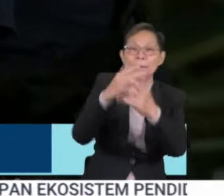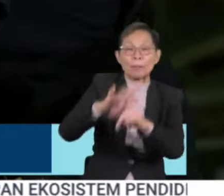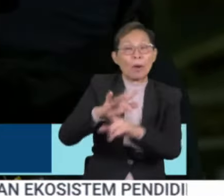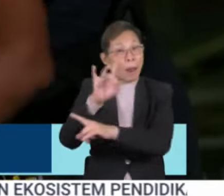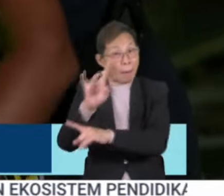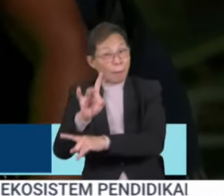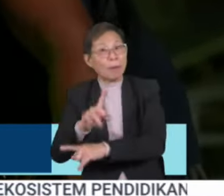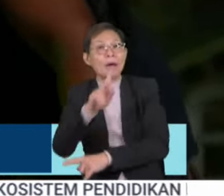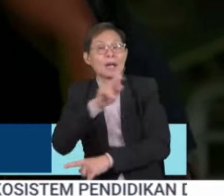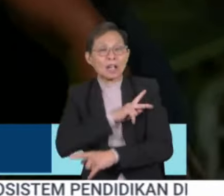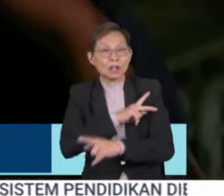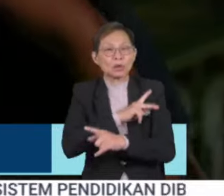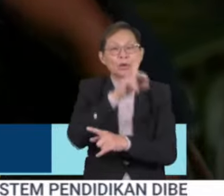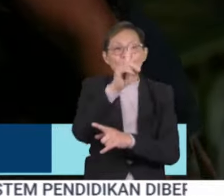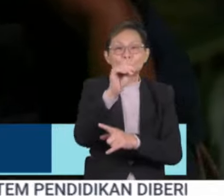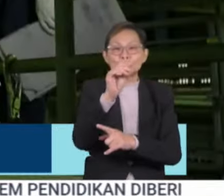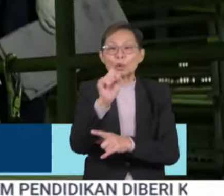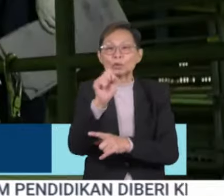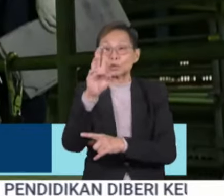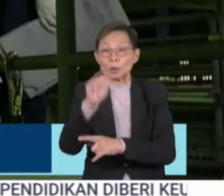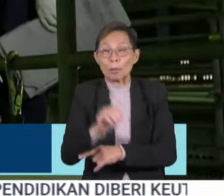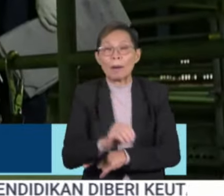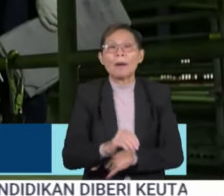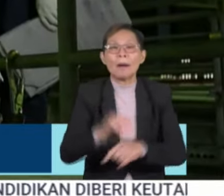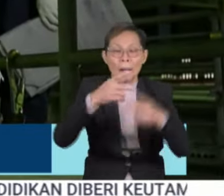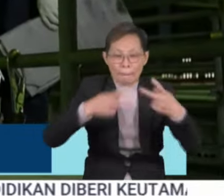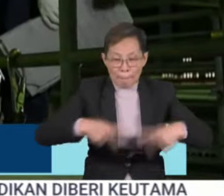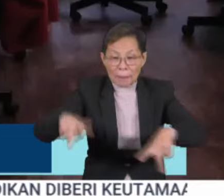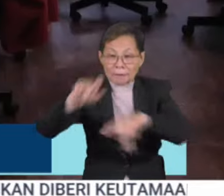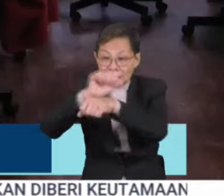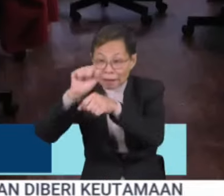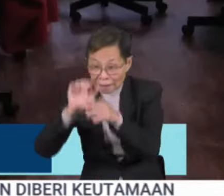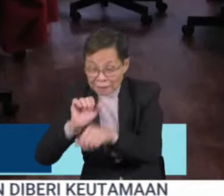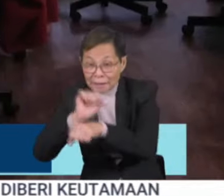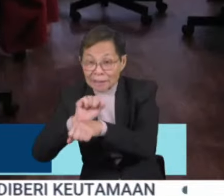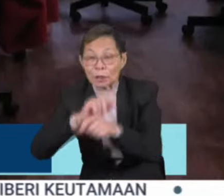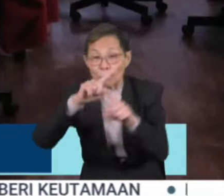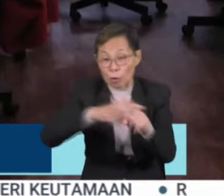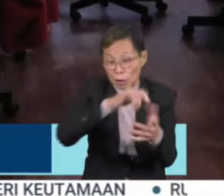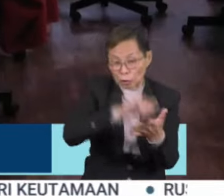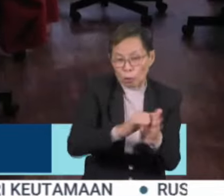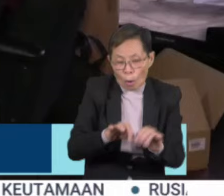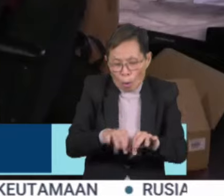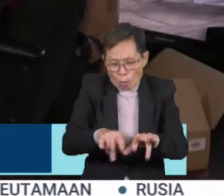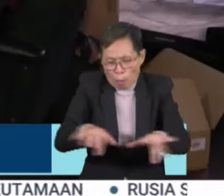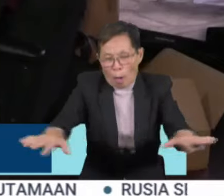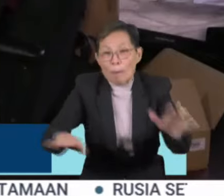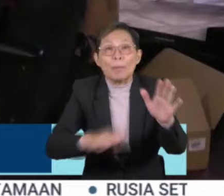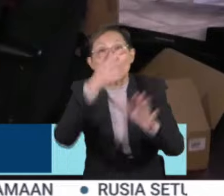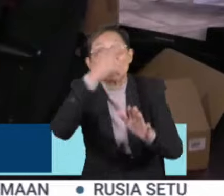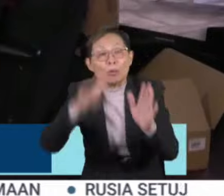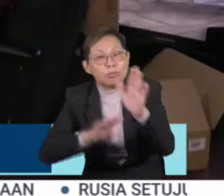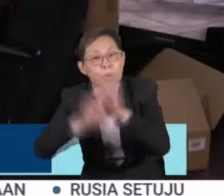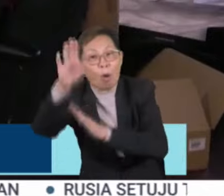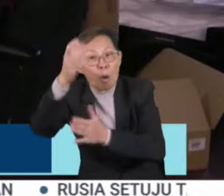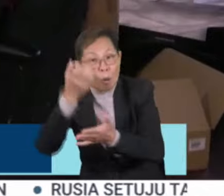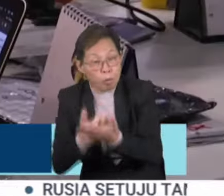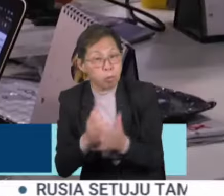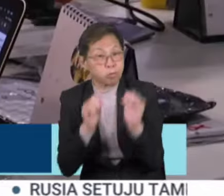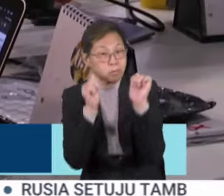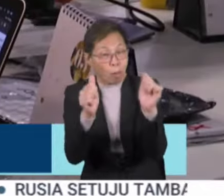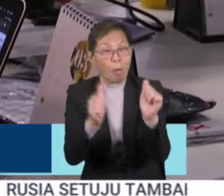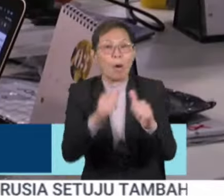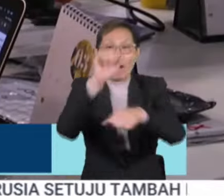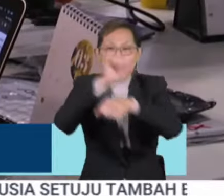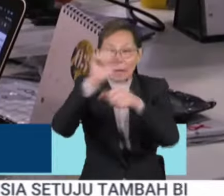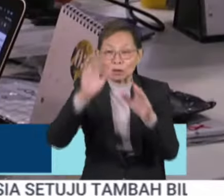lalu. Ketua Perangkawan berkata pasaran buruh pada bulan tersebut terus berkembang berikutan pertumbuhan ekonomi memberangsangkan. Bilangan